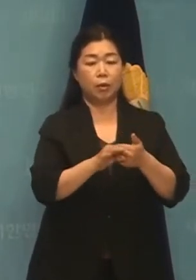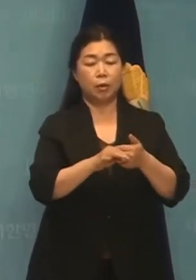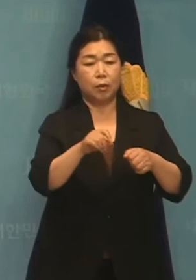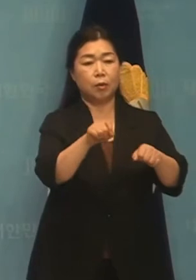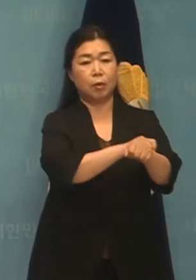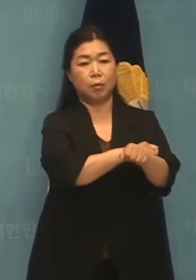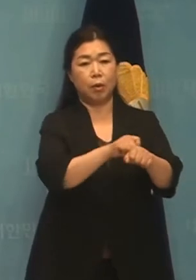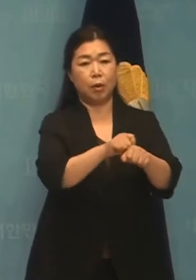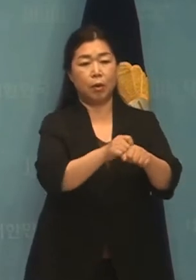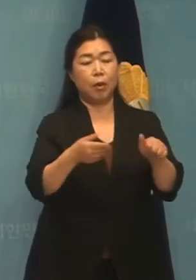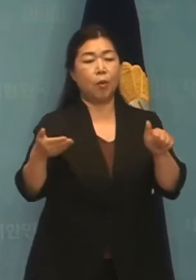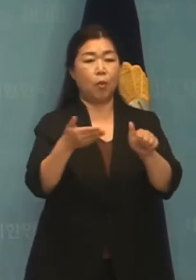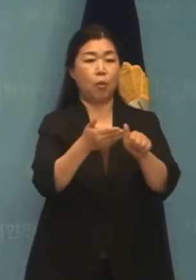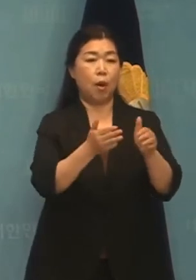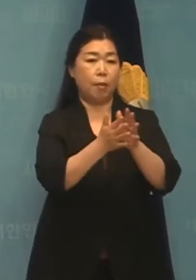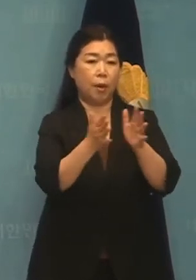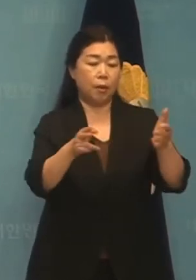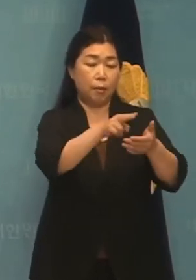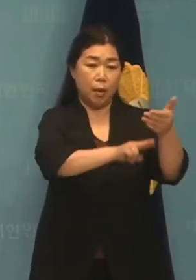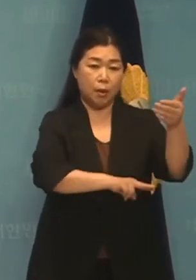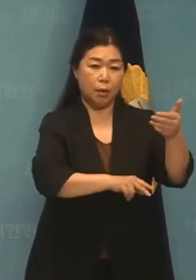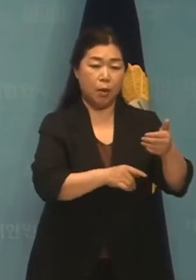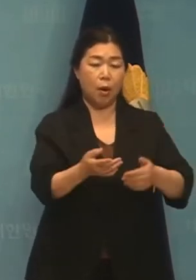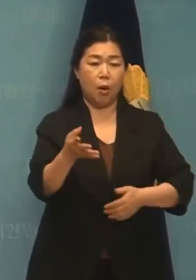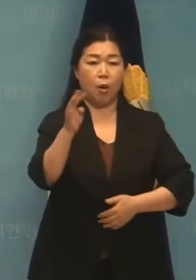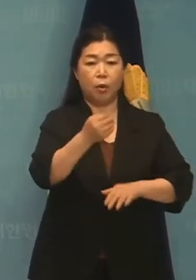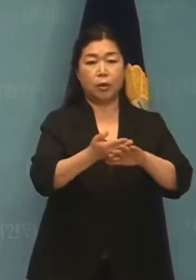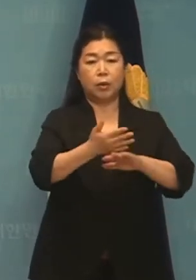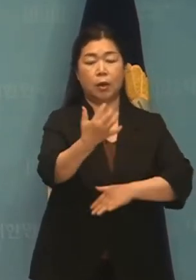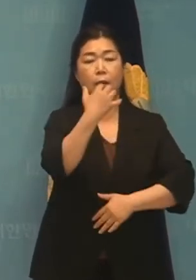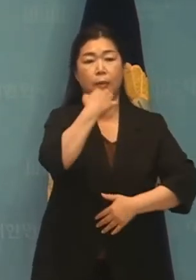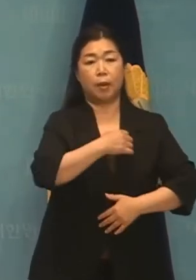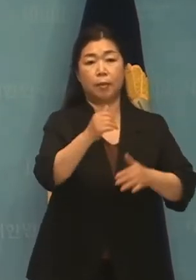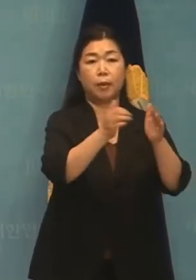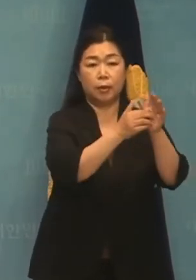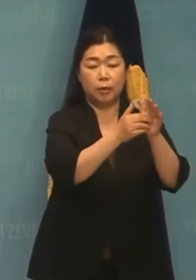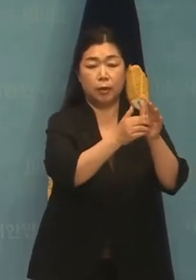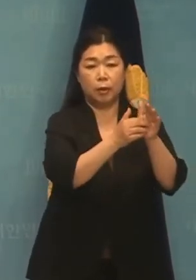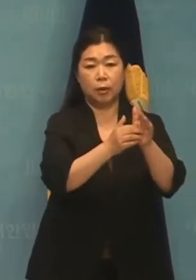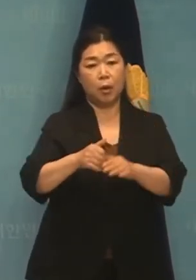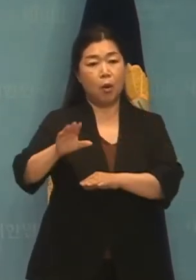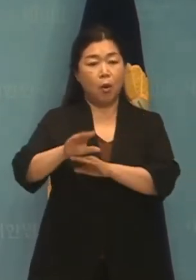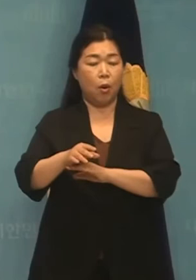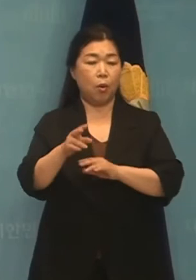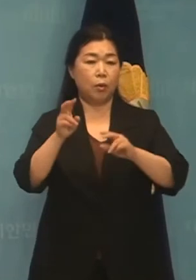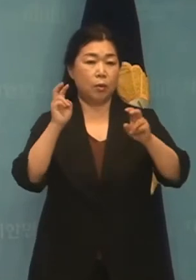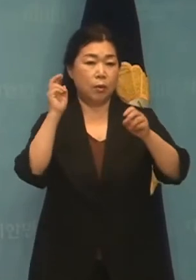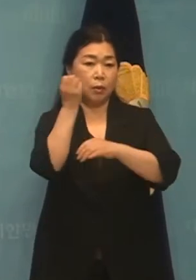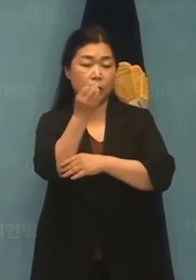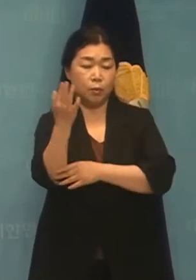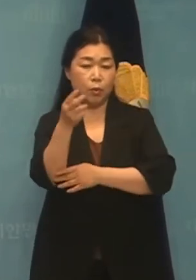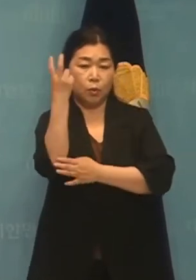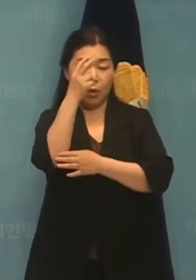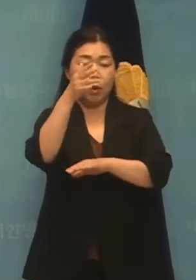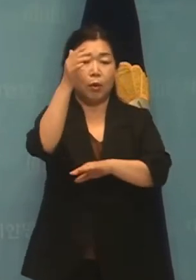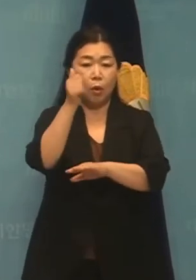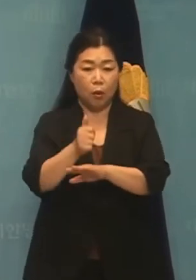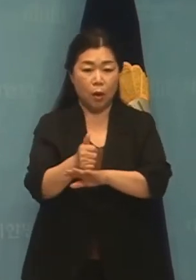원의 시세 차익을 챙겼습니다. 한 언론사 조사 결과 세종의